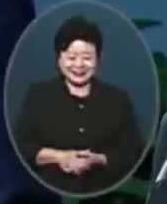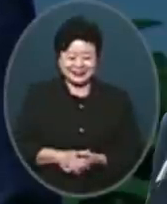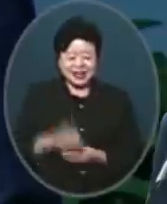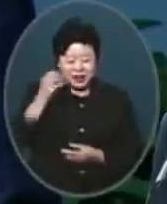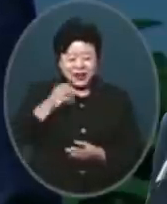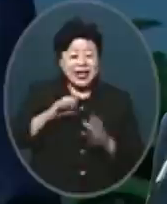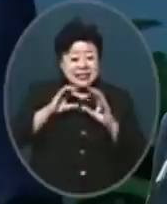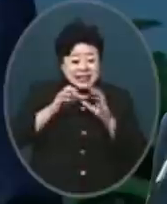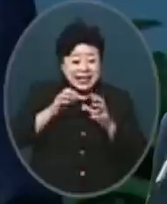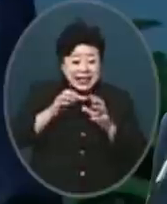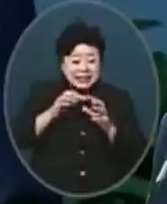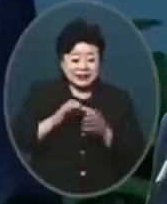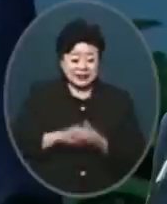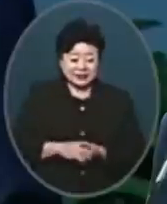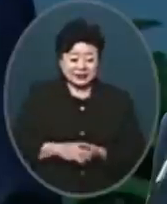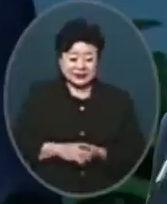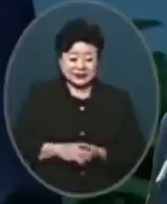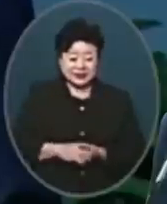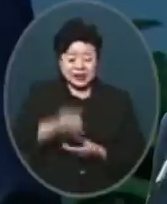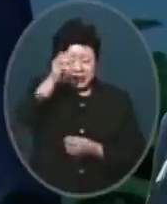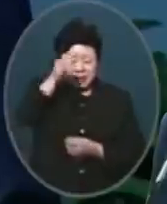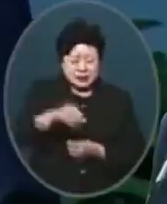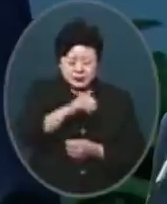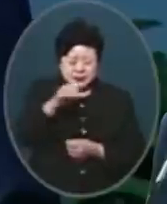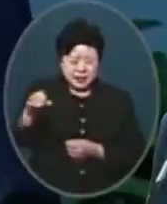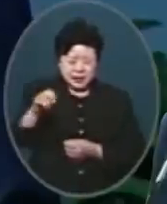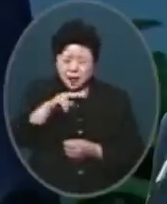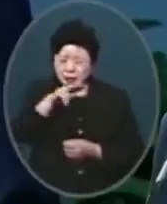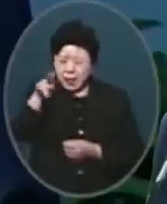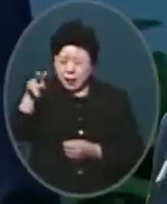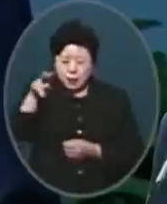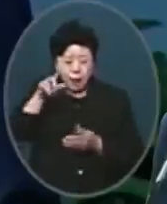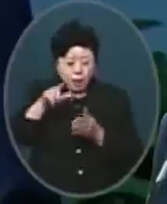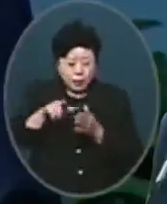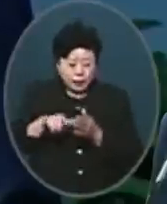영의 세계에서 십자가를 바라보면